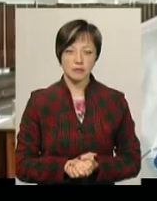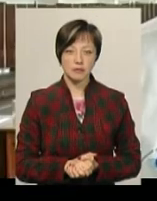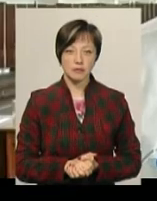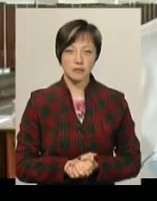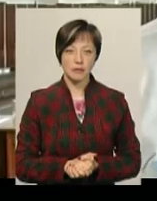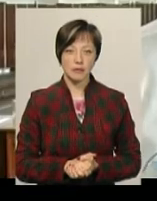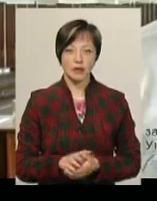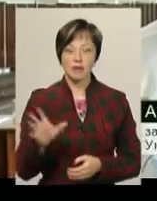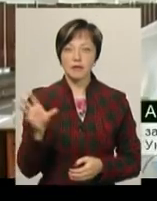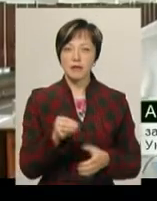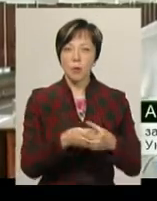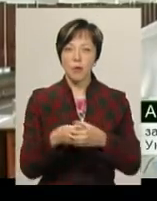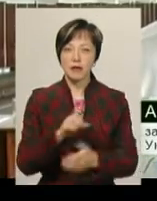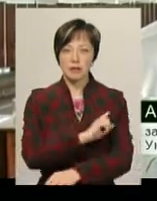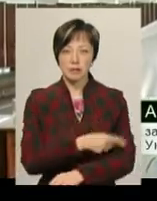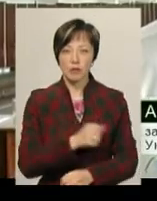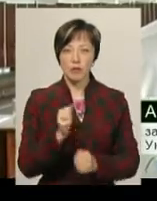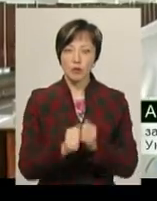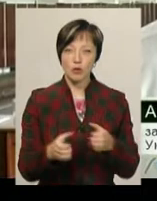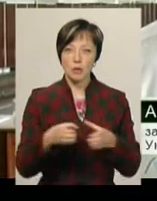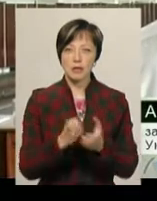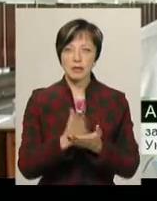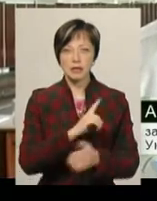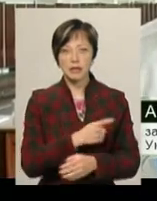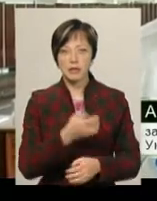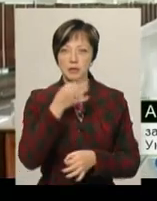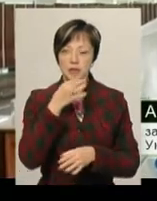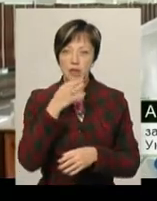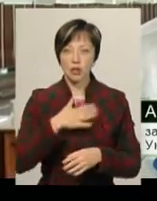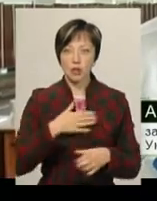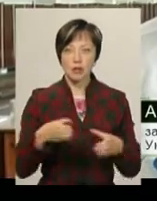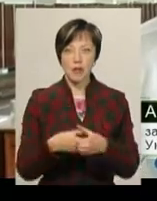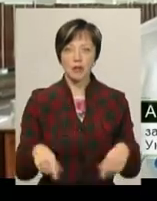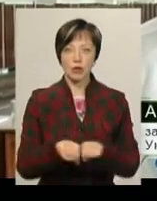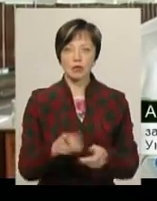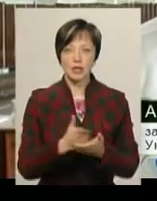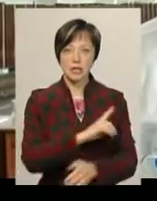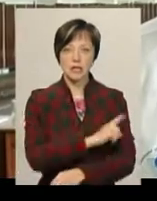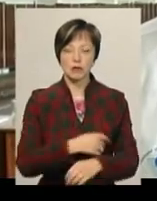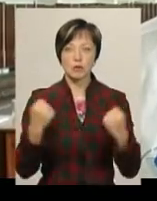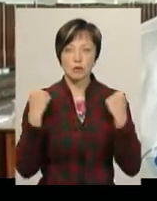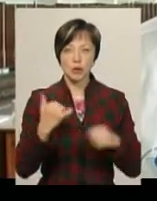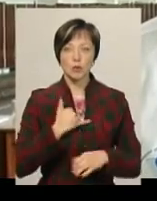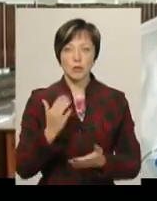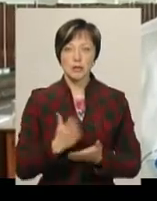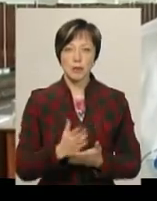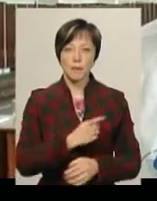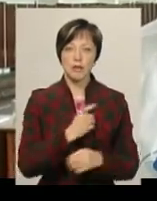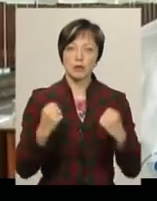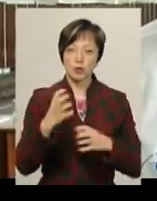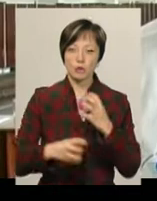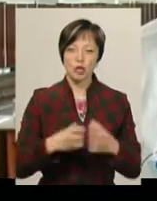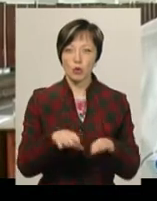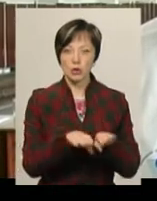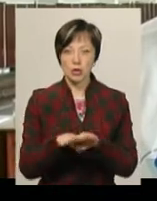Це всі команди сильні, в кожної команди є свої фаворити, є свої сильні спортсмени. В нашій команді також є сильні спортсмени. У нас є майстри спорту